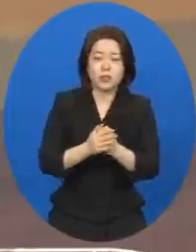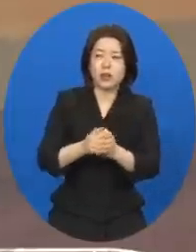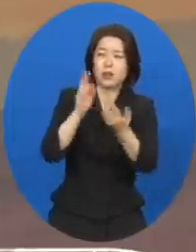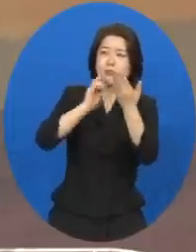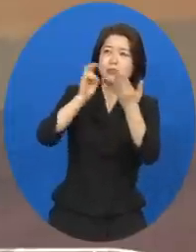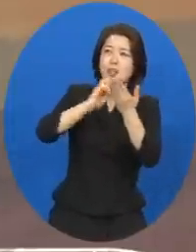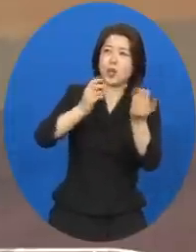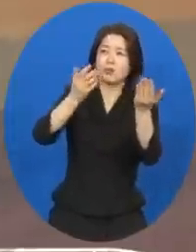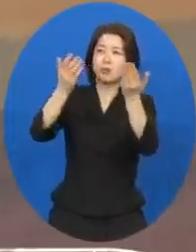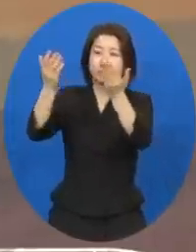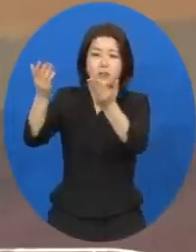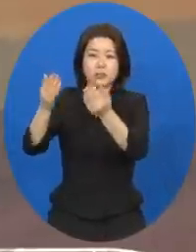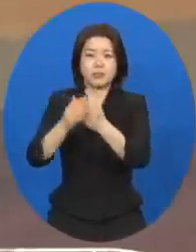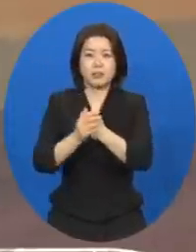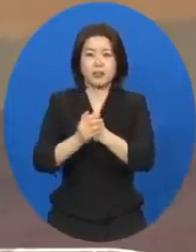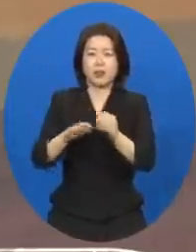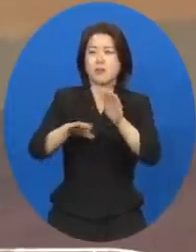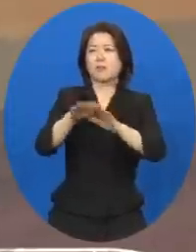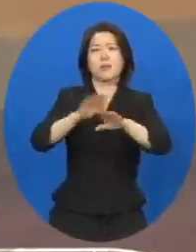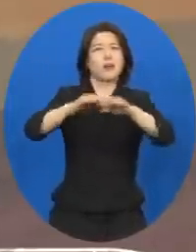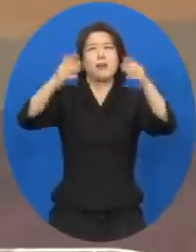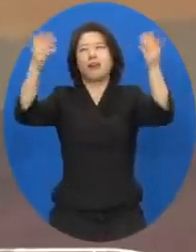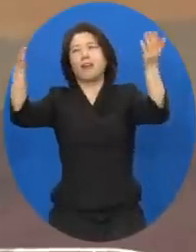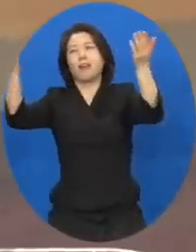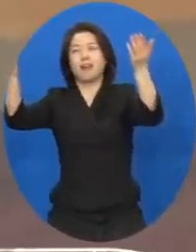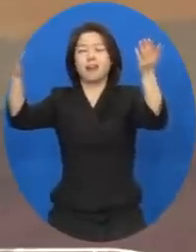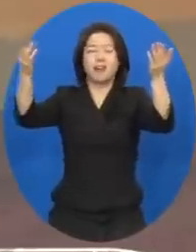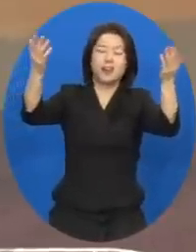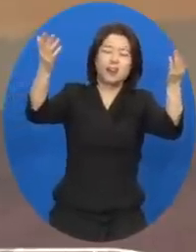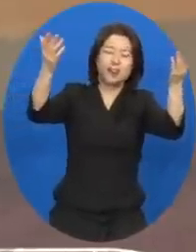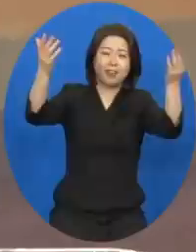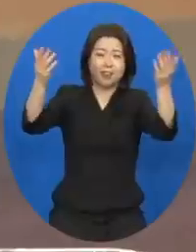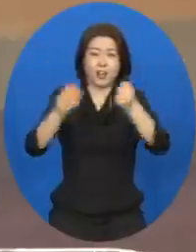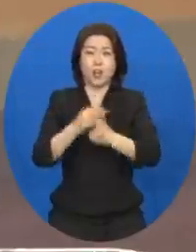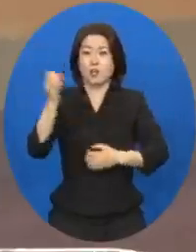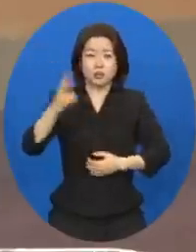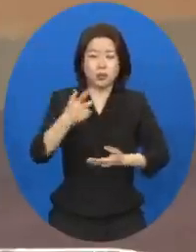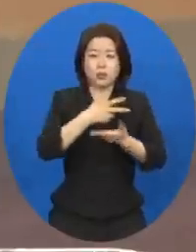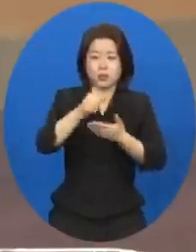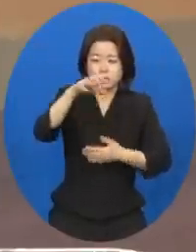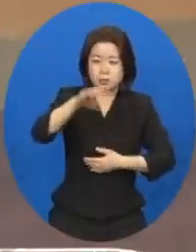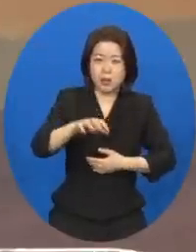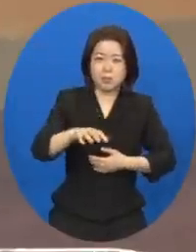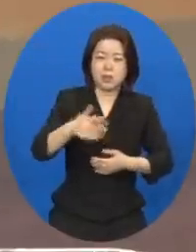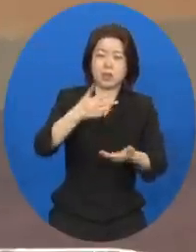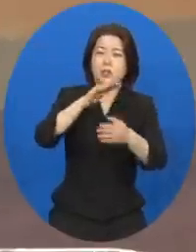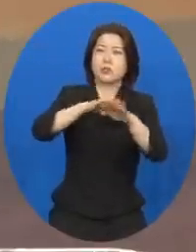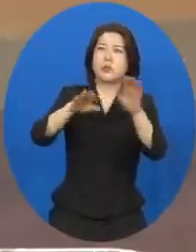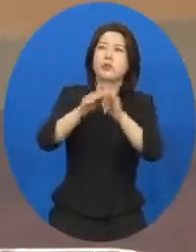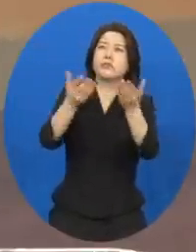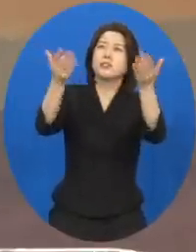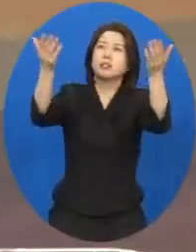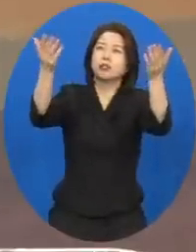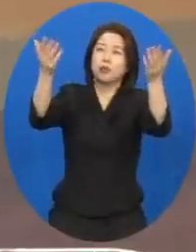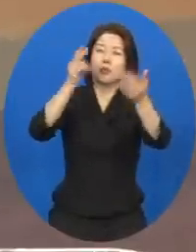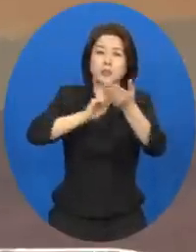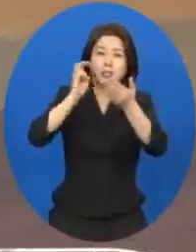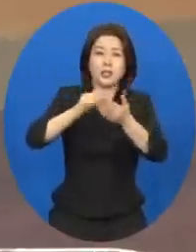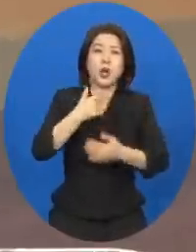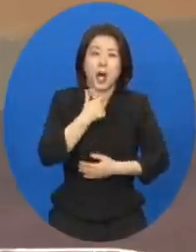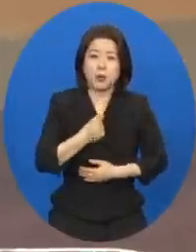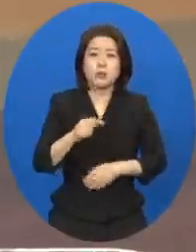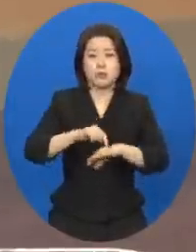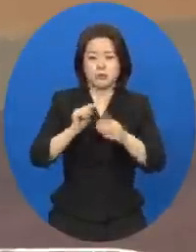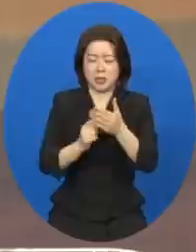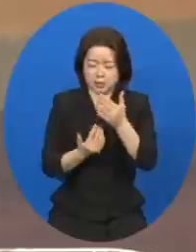하는데 막 손을 들고 싶은 거예요. 주님 앞에 손을 들고 찬송을 하고 싶은 거예요.